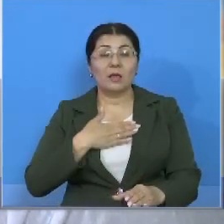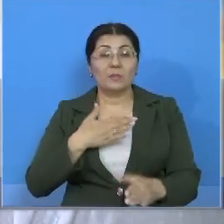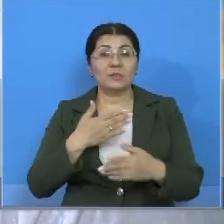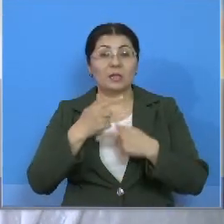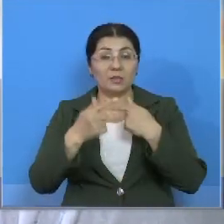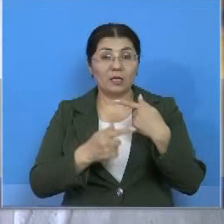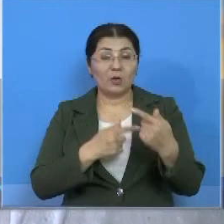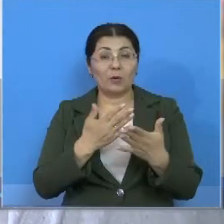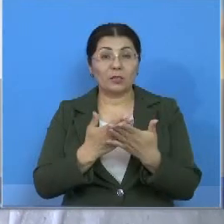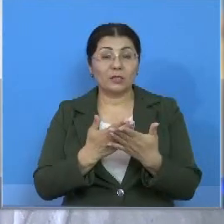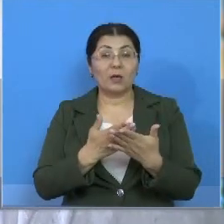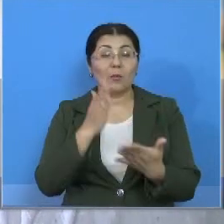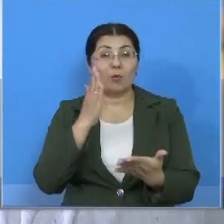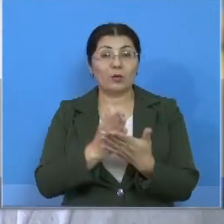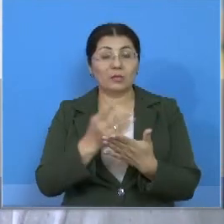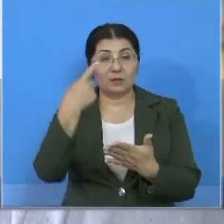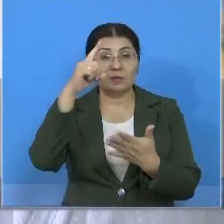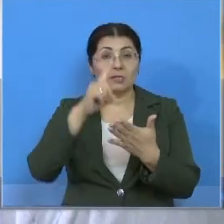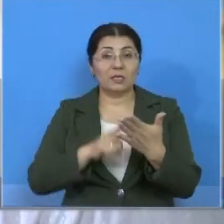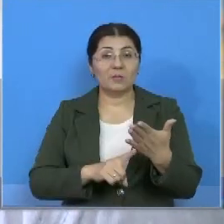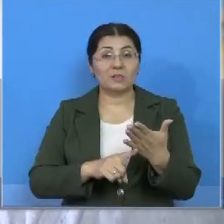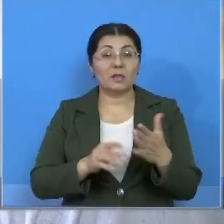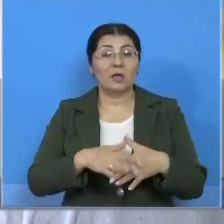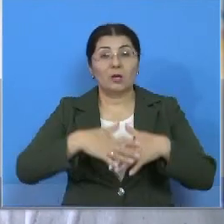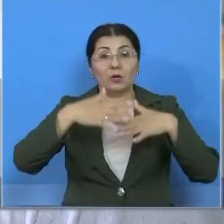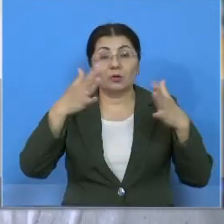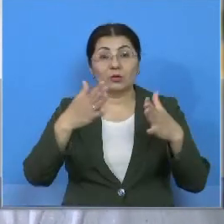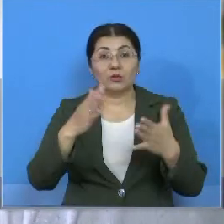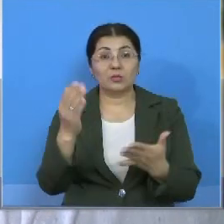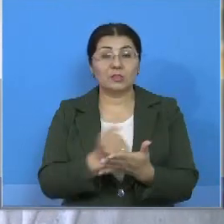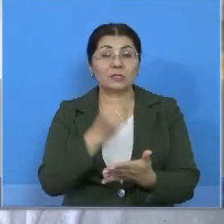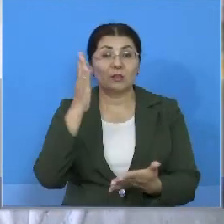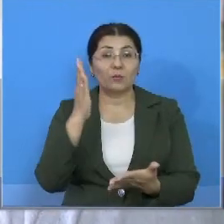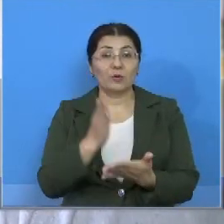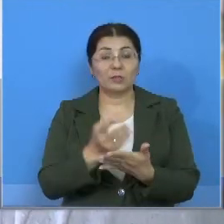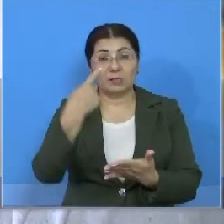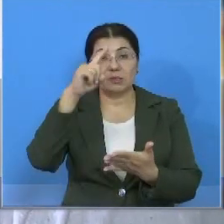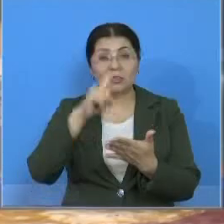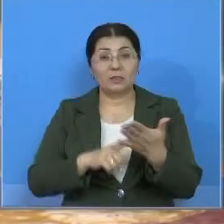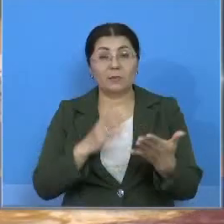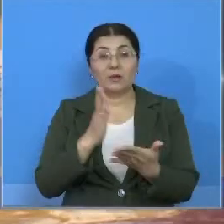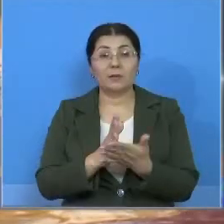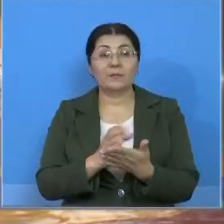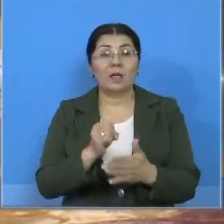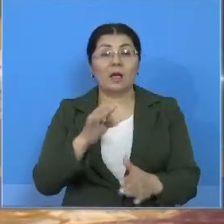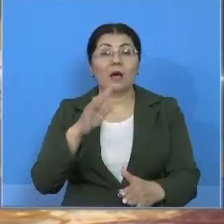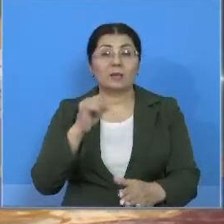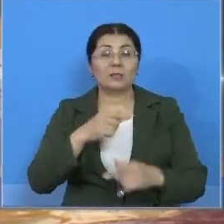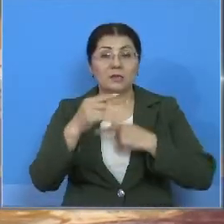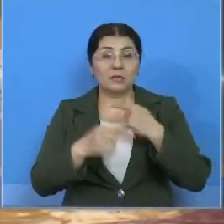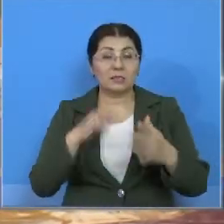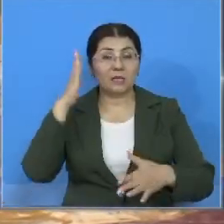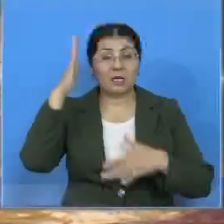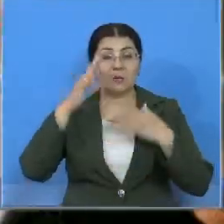де жетерлік. Бізде болашақта бұйырса бұдан да биік жетістіктер болады деген сенім айта аламын. Арсеннің ендігі арманы